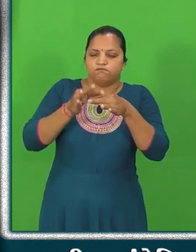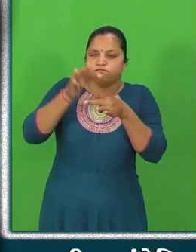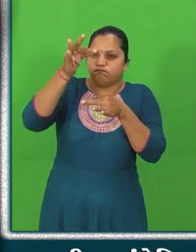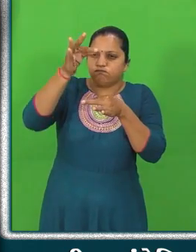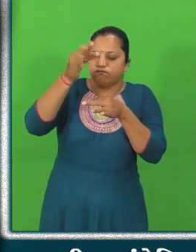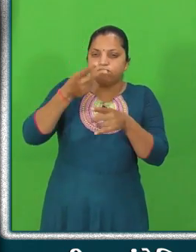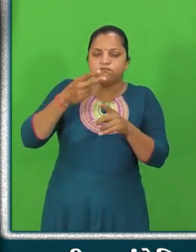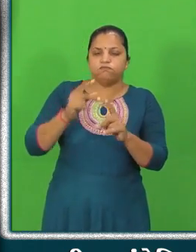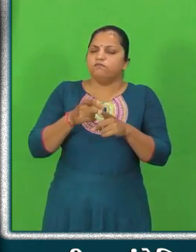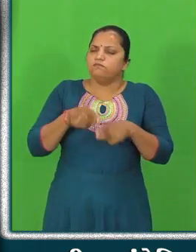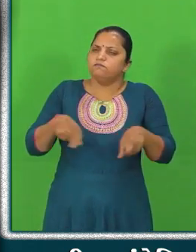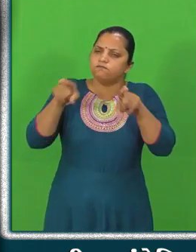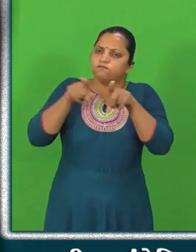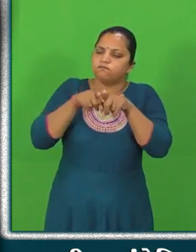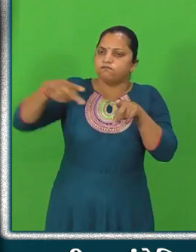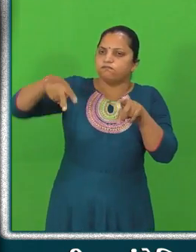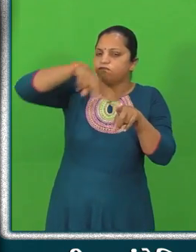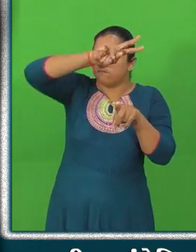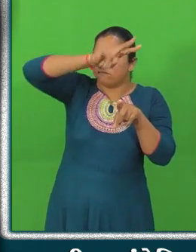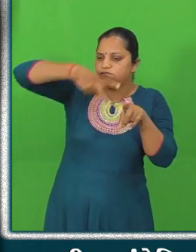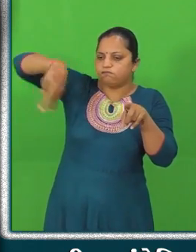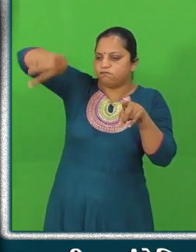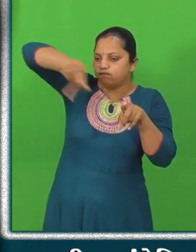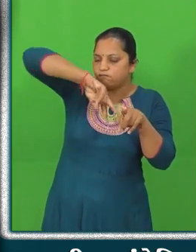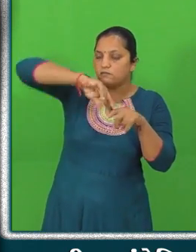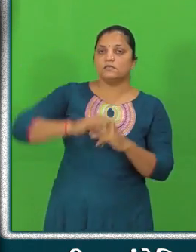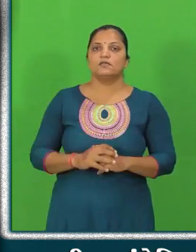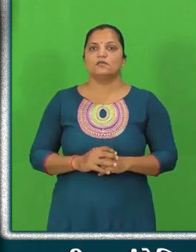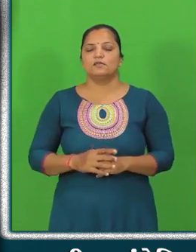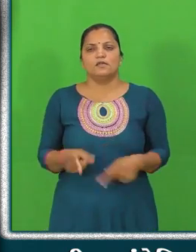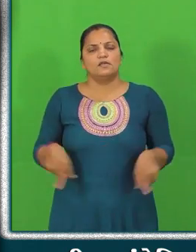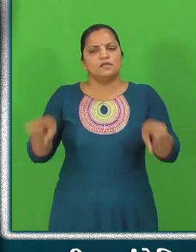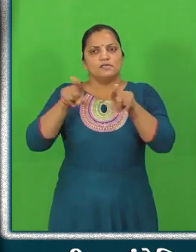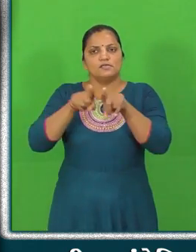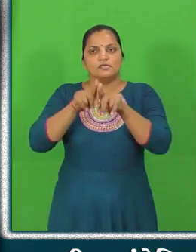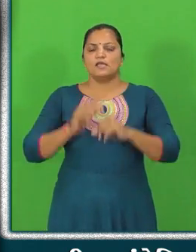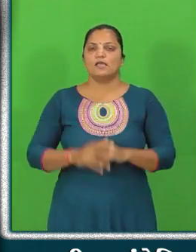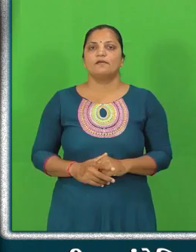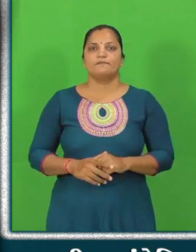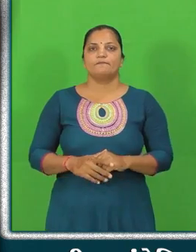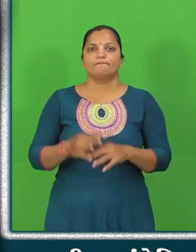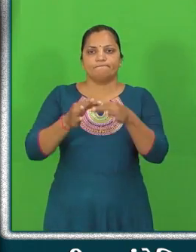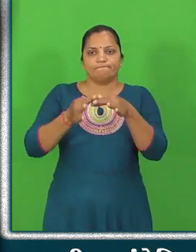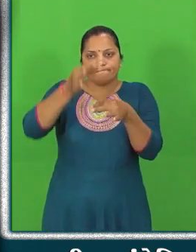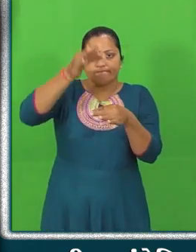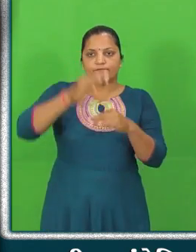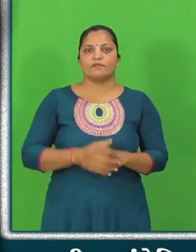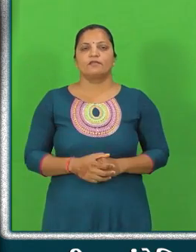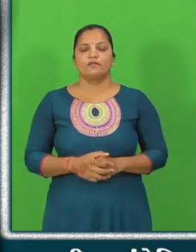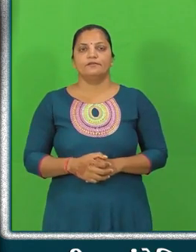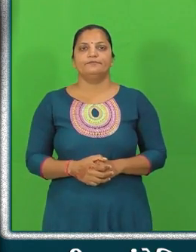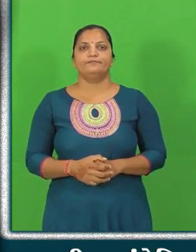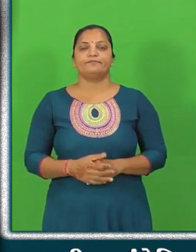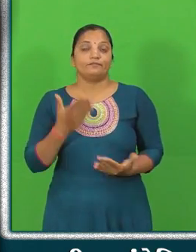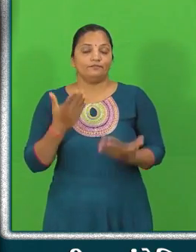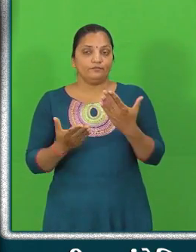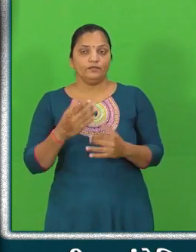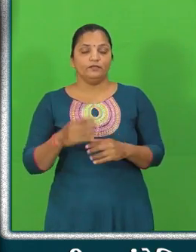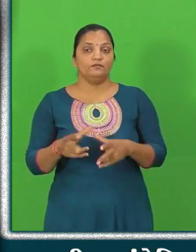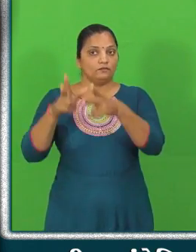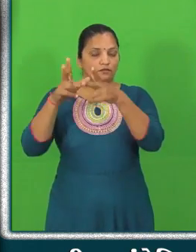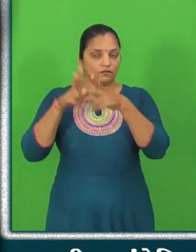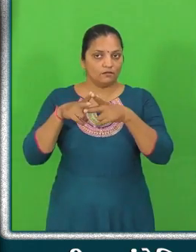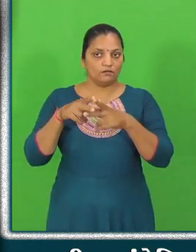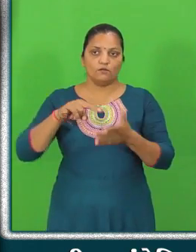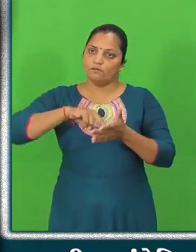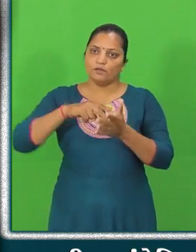ખૂણેથી પરાવર્તન પામે છે. એટલે કે આપાત કોણ અને પરાવર્તન કોણ સરખા મૂલ્યના છે. કદાચ પિન્ટુભાઈનો કહેવાનો મતલબ પણ કદાચ એ જ હશે.